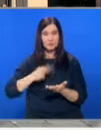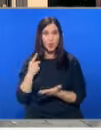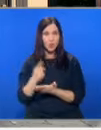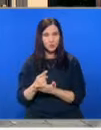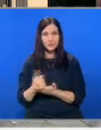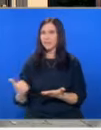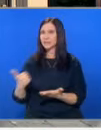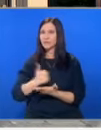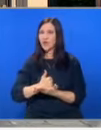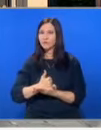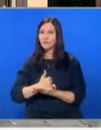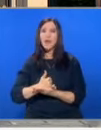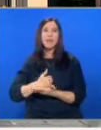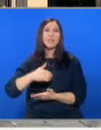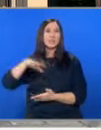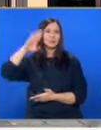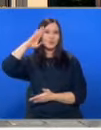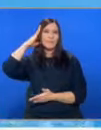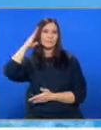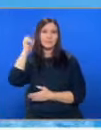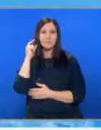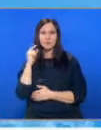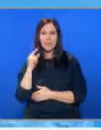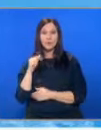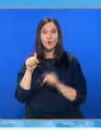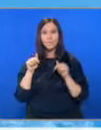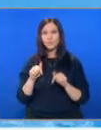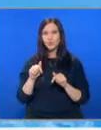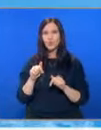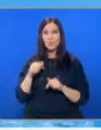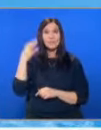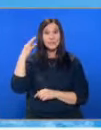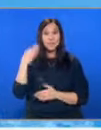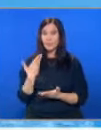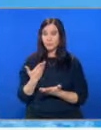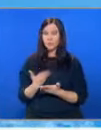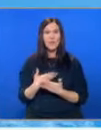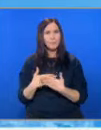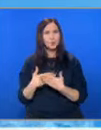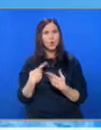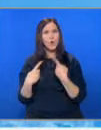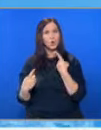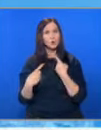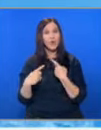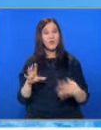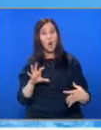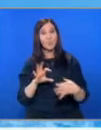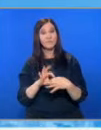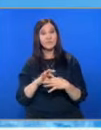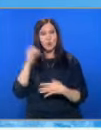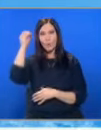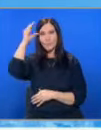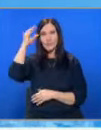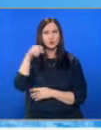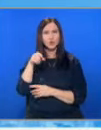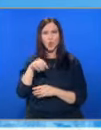за назначаване на служебен министър-председател. Тук президентът е поставен по-скоро в условията на обвързана компетентност,